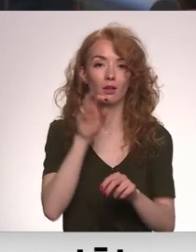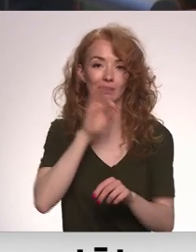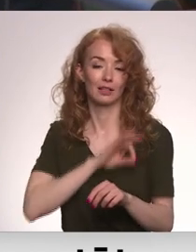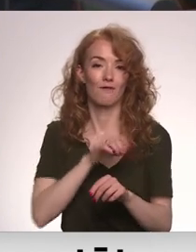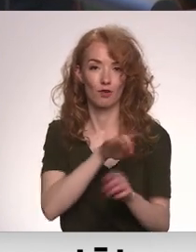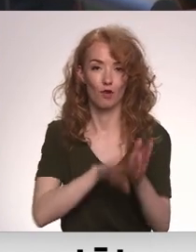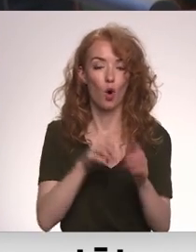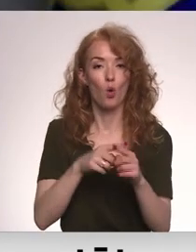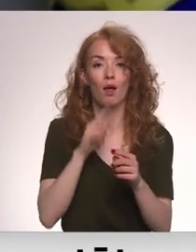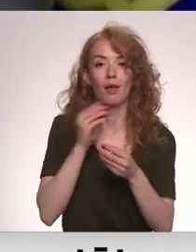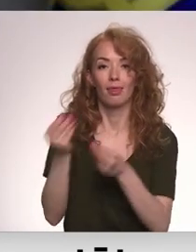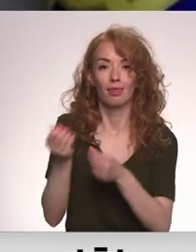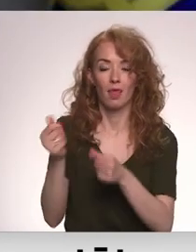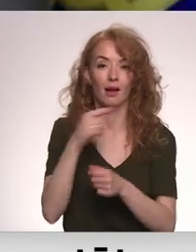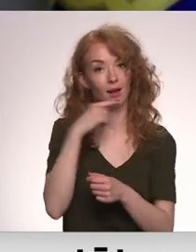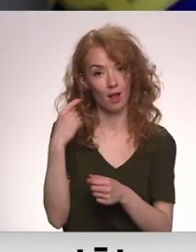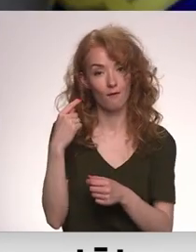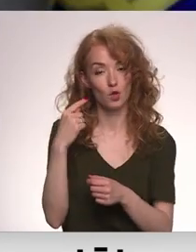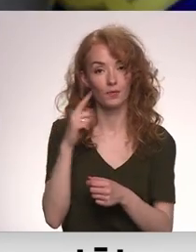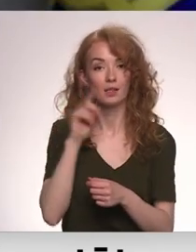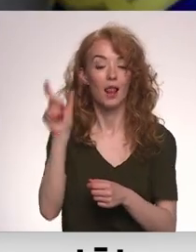cerību nomierināt Krieviju.